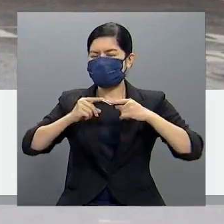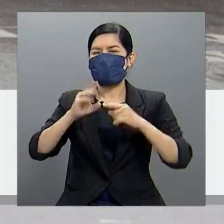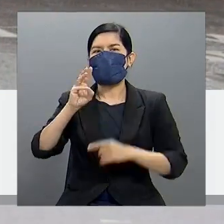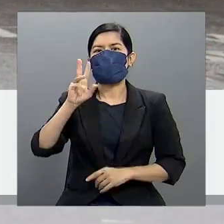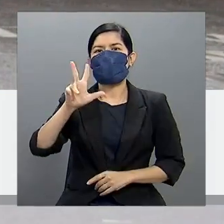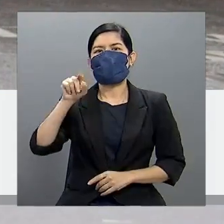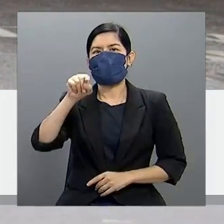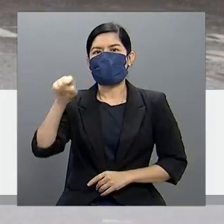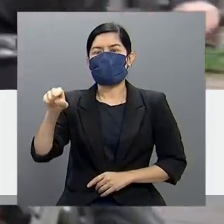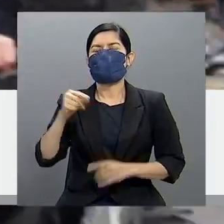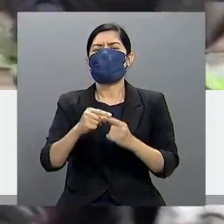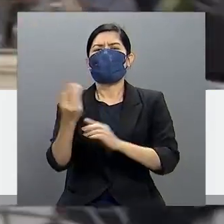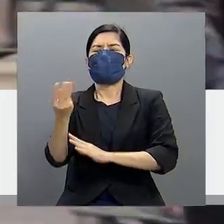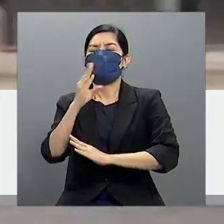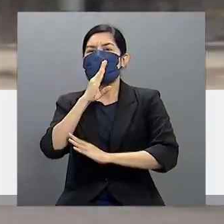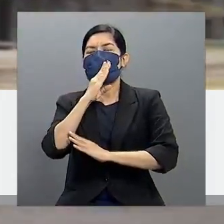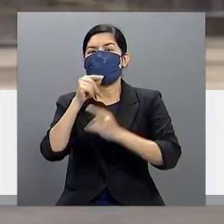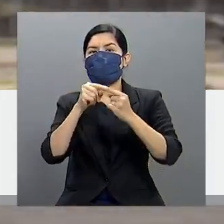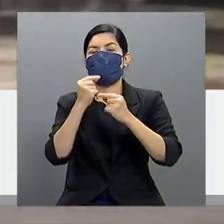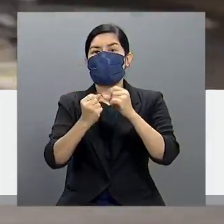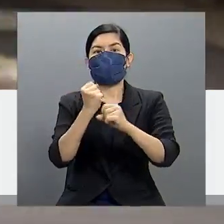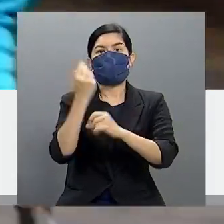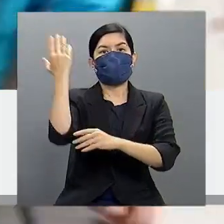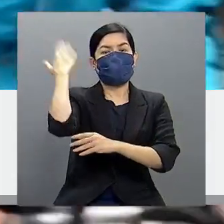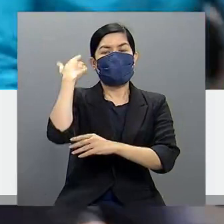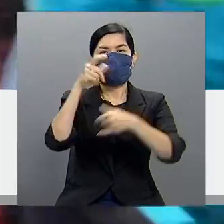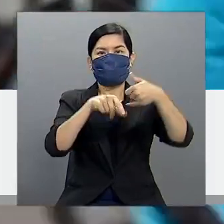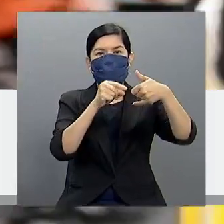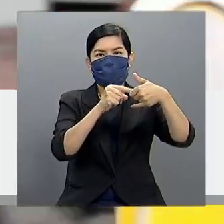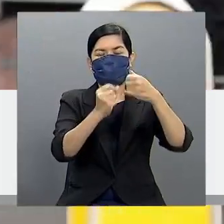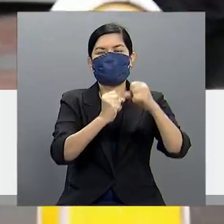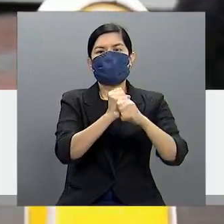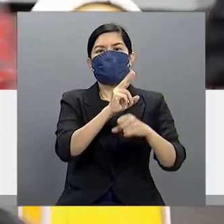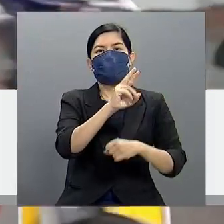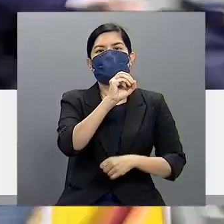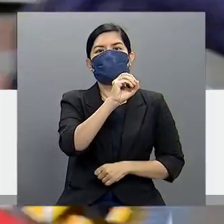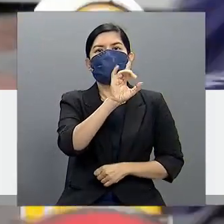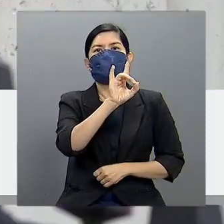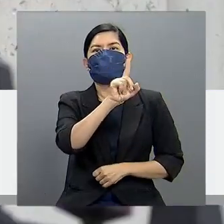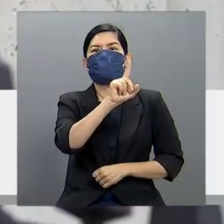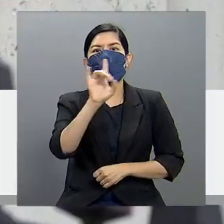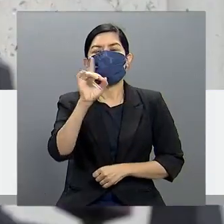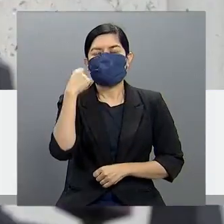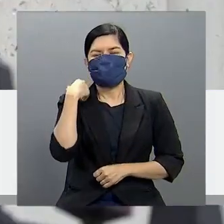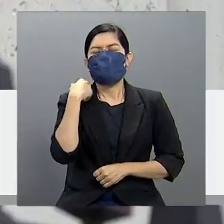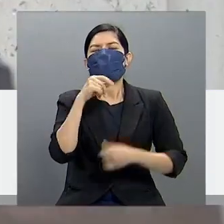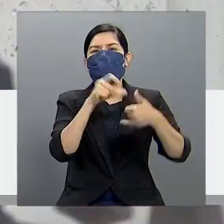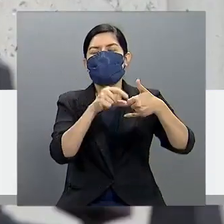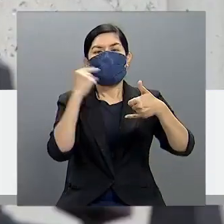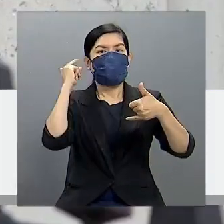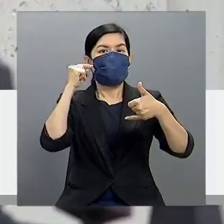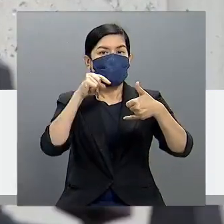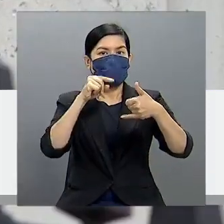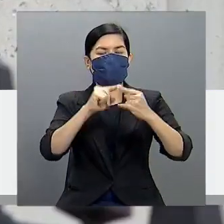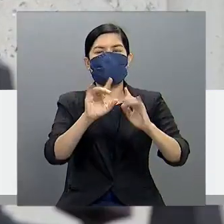ตรีที่เคยถูกลงมติไม่ไว้วางใจเมื่อปี2018แต่ก็รอดพ้นมาได้จนกระทั่งลาออกในอีก6